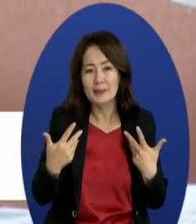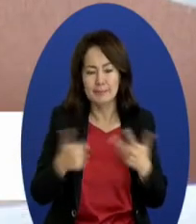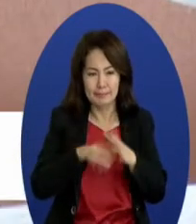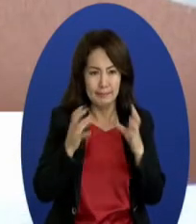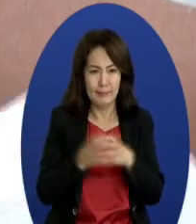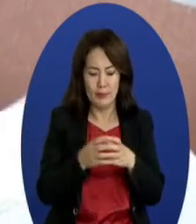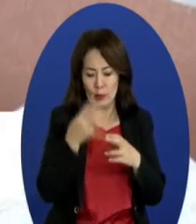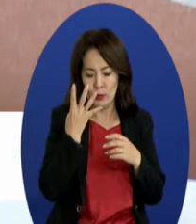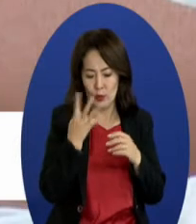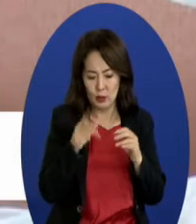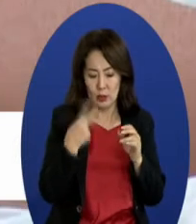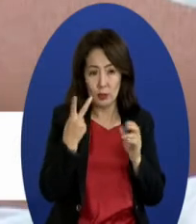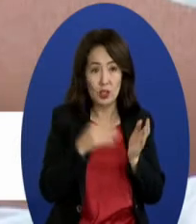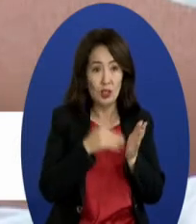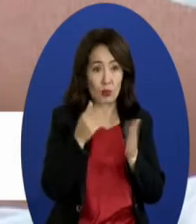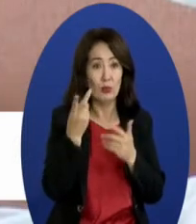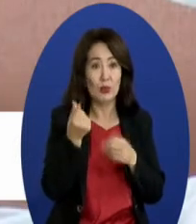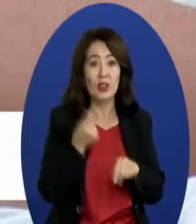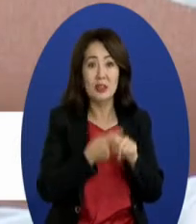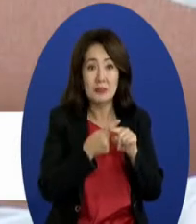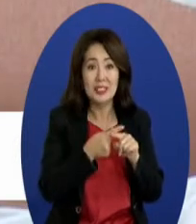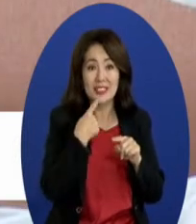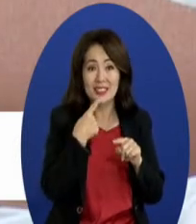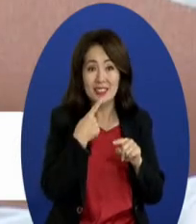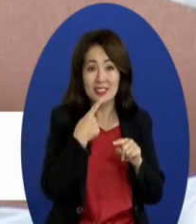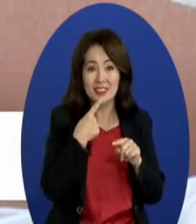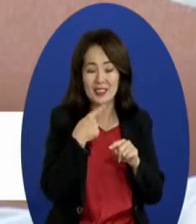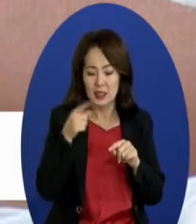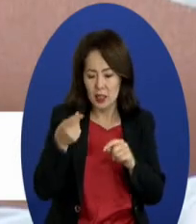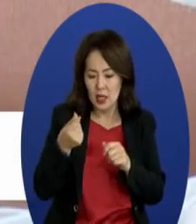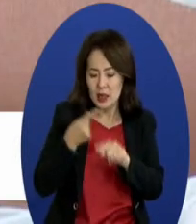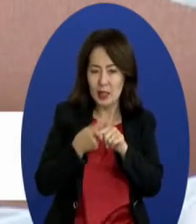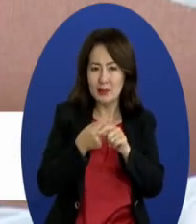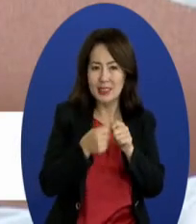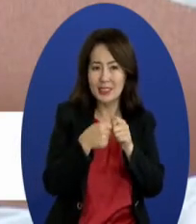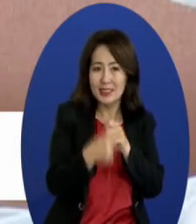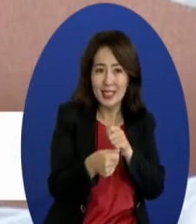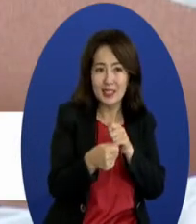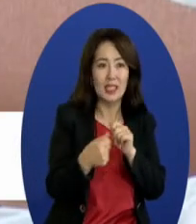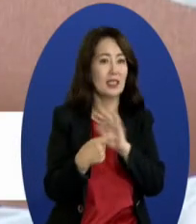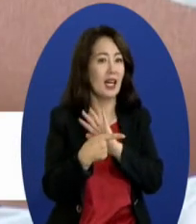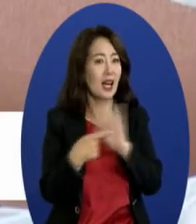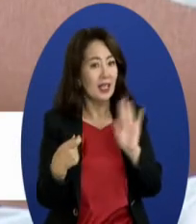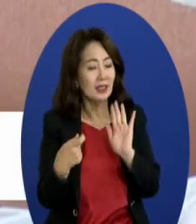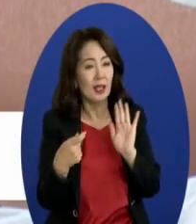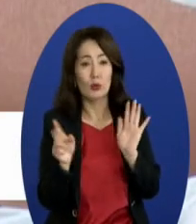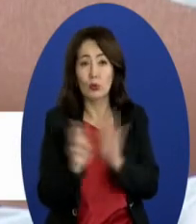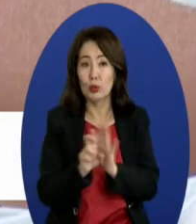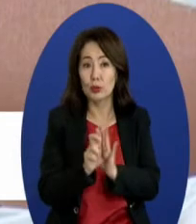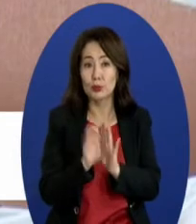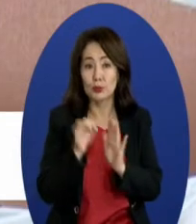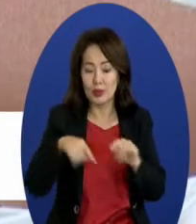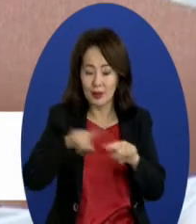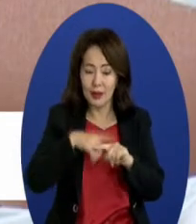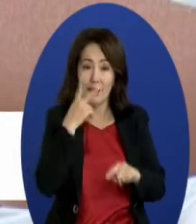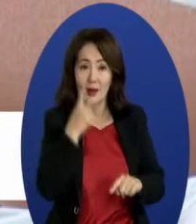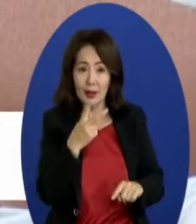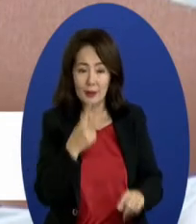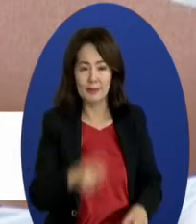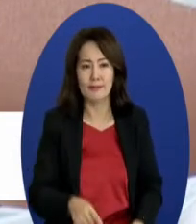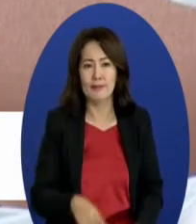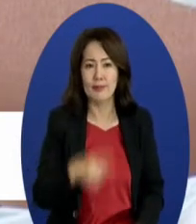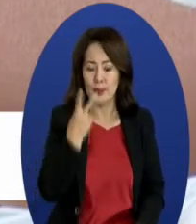2 тэрбум төгрөгөөр нэмэгдсэн байна гэдэг. Энэ нэмэгдсэн зардлуудаасаа хасч агаад боломжоороо танаад дахиж эргэж хараад тэгэд